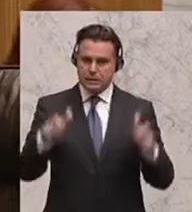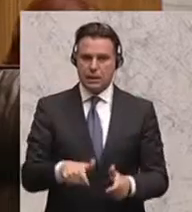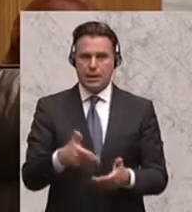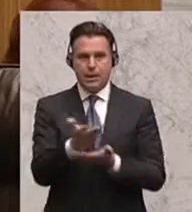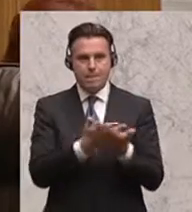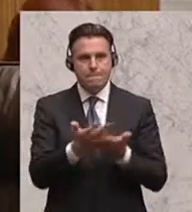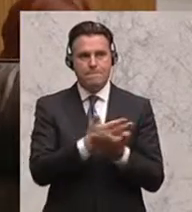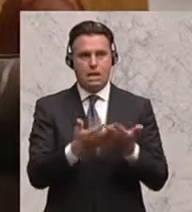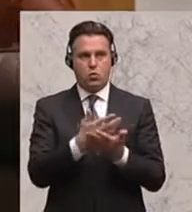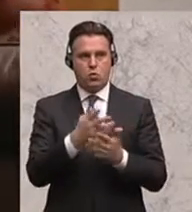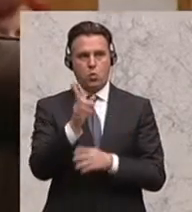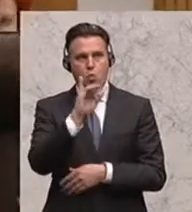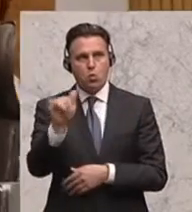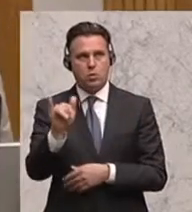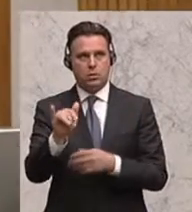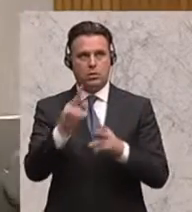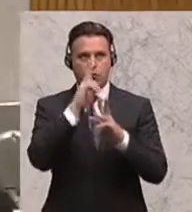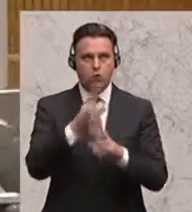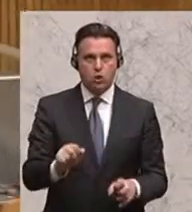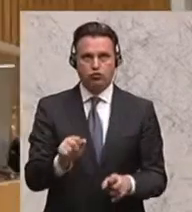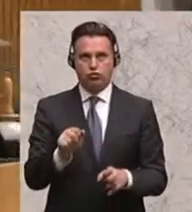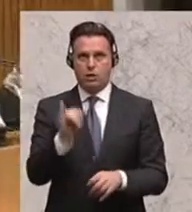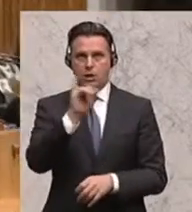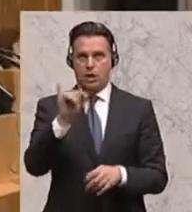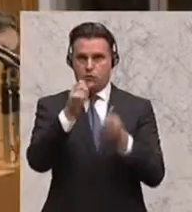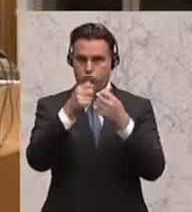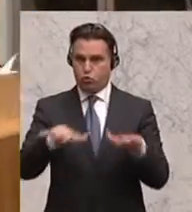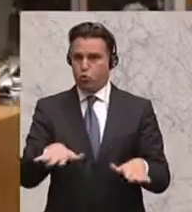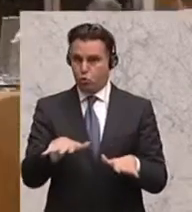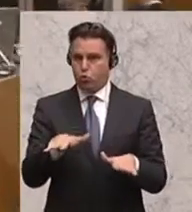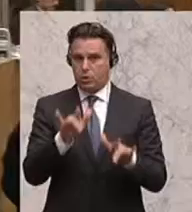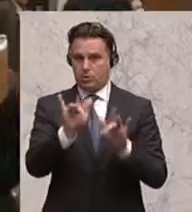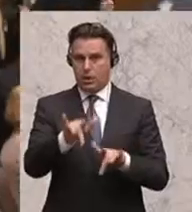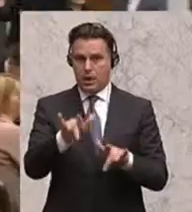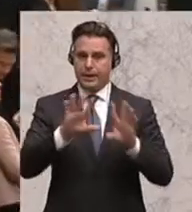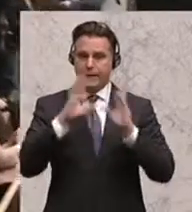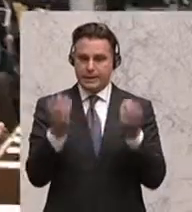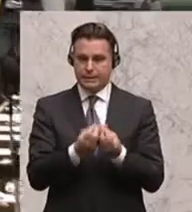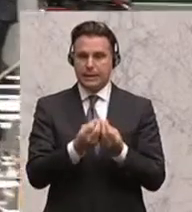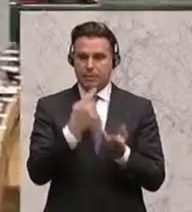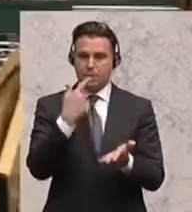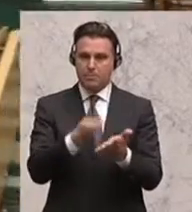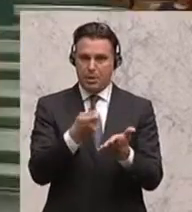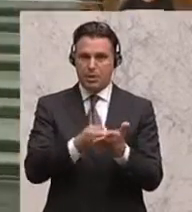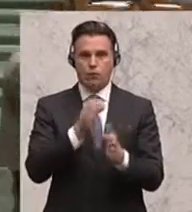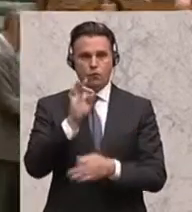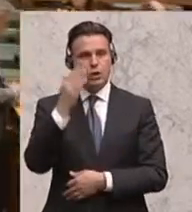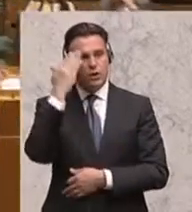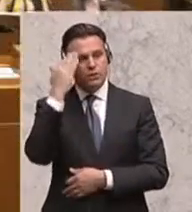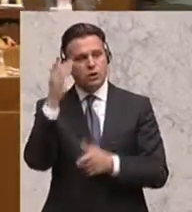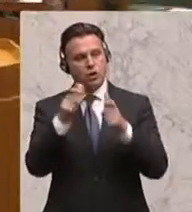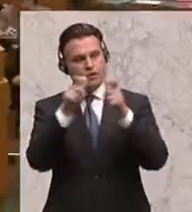für universitäten für forschung für infrastruktur immerhin ein betrag von im rahmen dieses wissenschafts